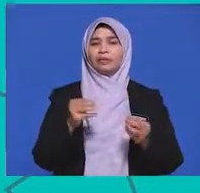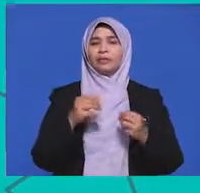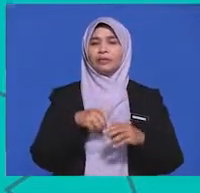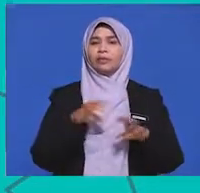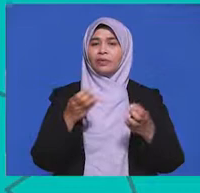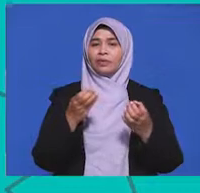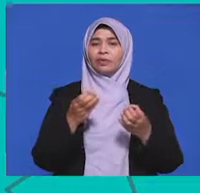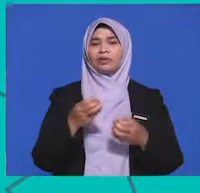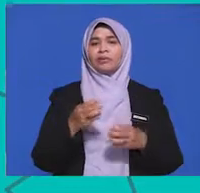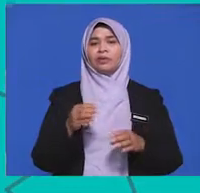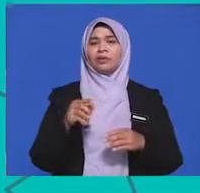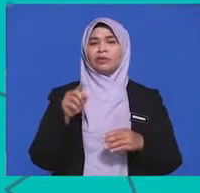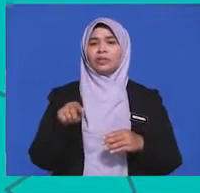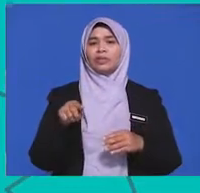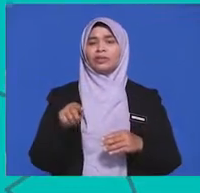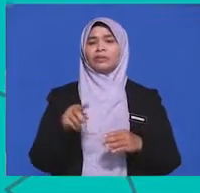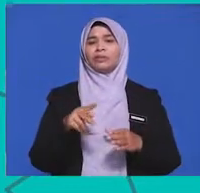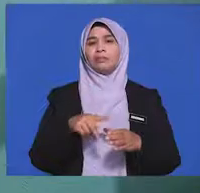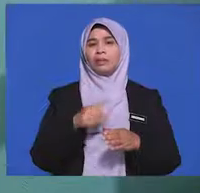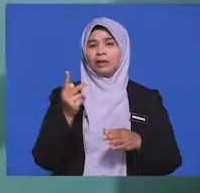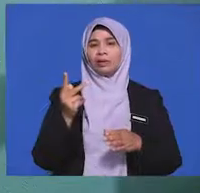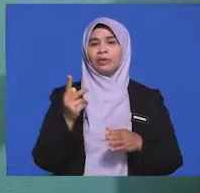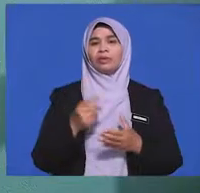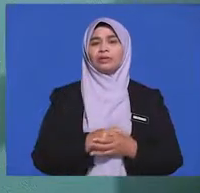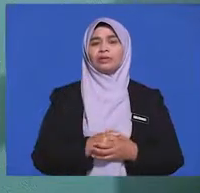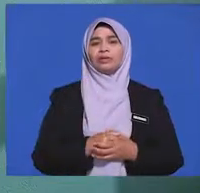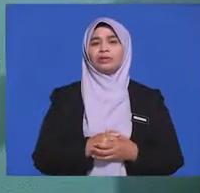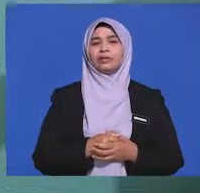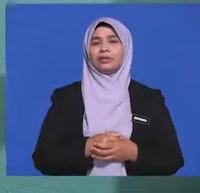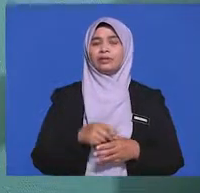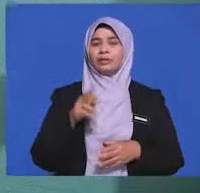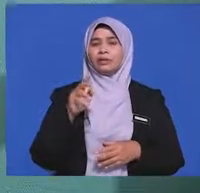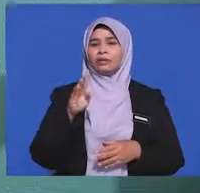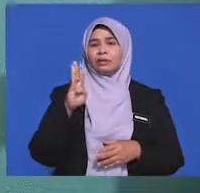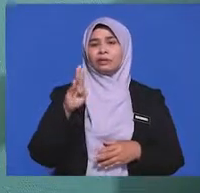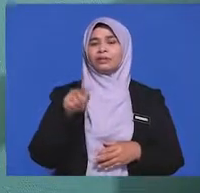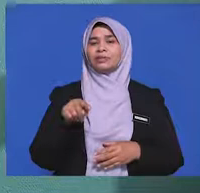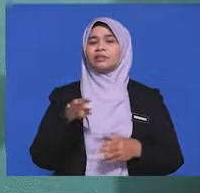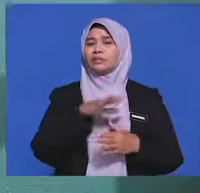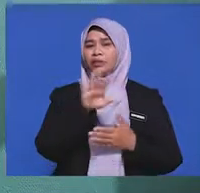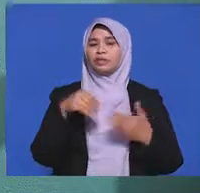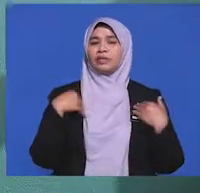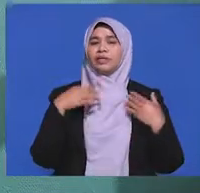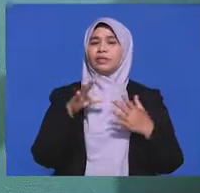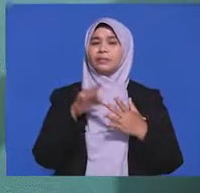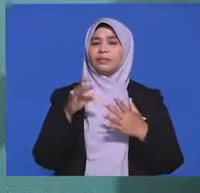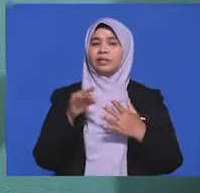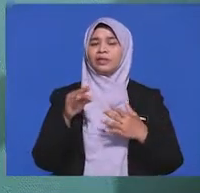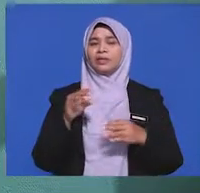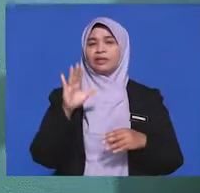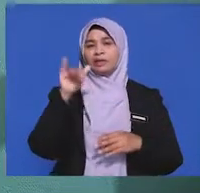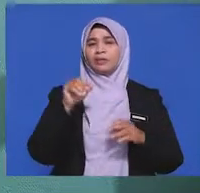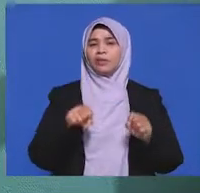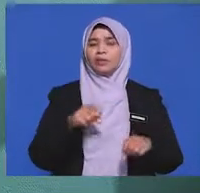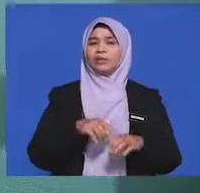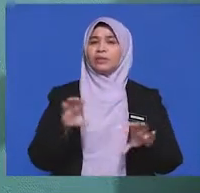dengan menekan butang pilihan yang dipaparkan. Butang-butang ini mewakili pilihan yang boleh dibuat oleh pengguna